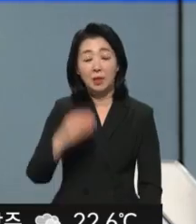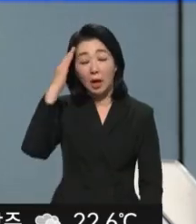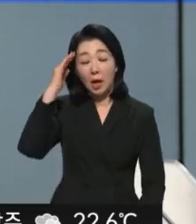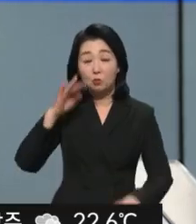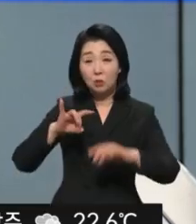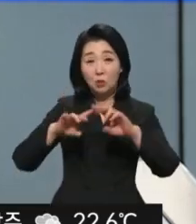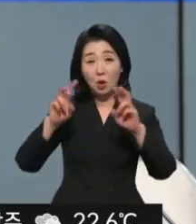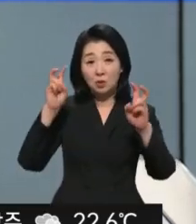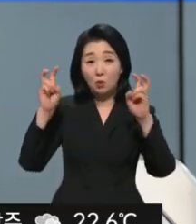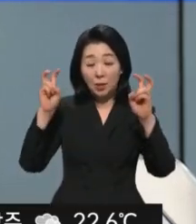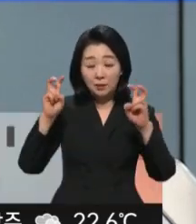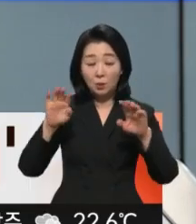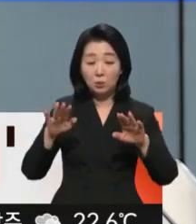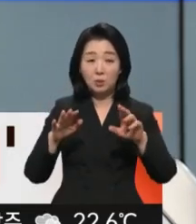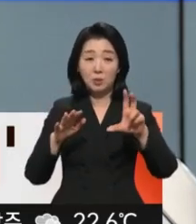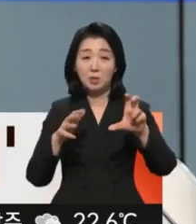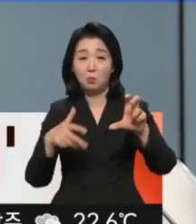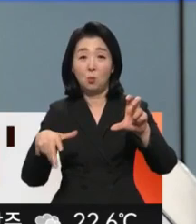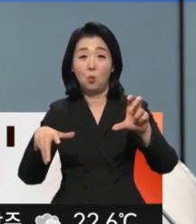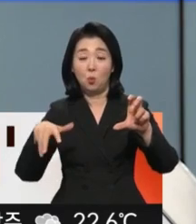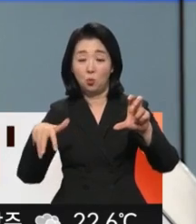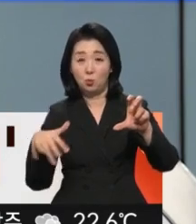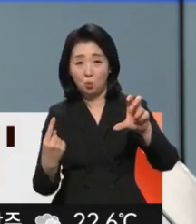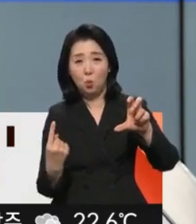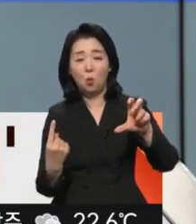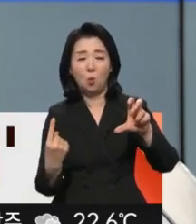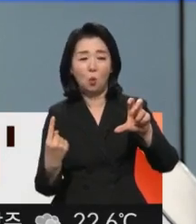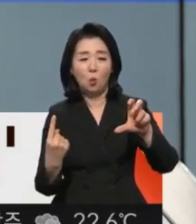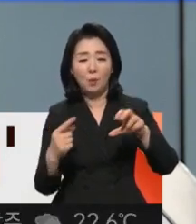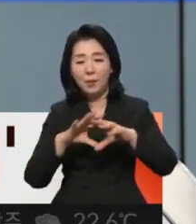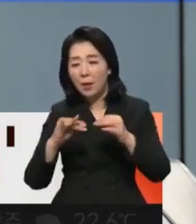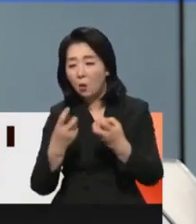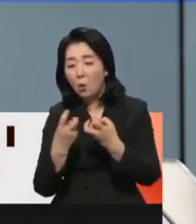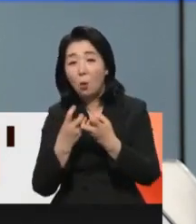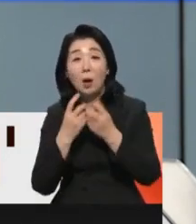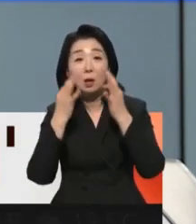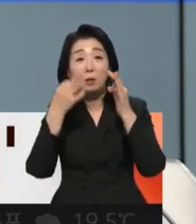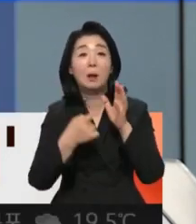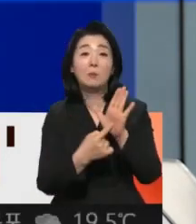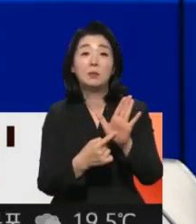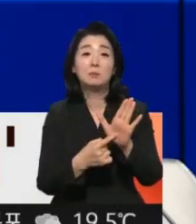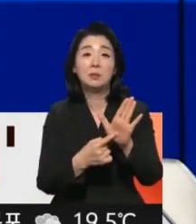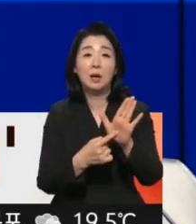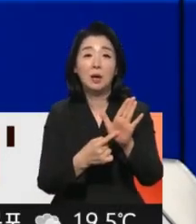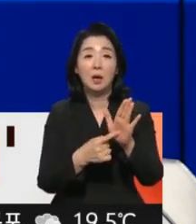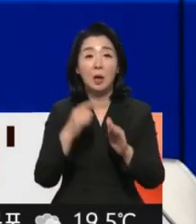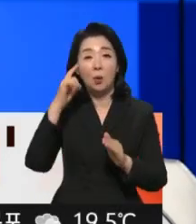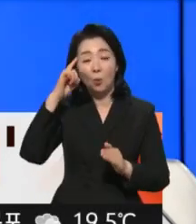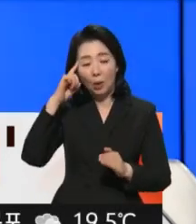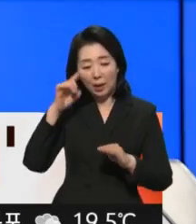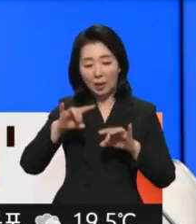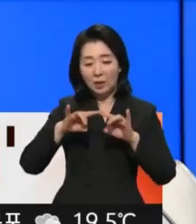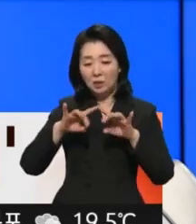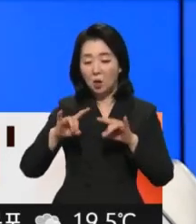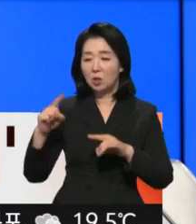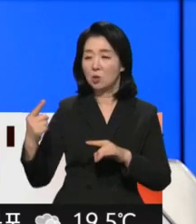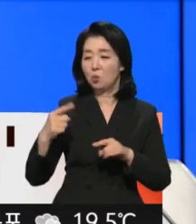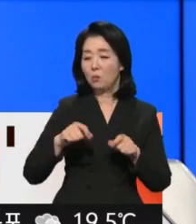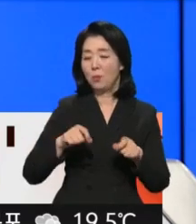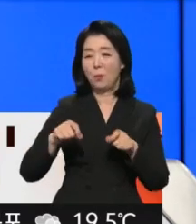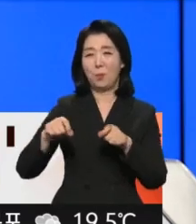한전이 오늘 25조 원이 넘는 규모의 자구책을 발표했습니다. 당정이 전기요금 인상을 미뤄가면서 계속 압박한